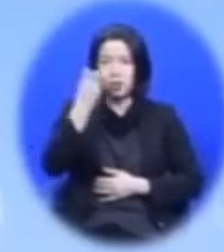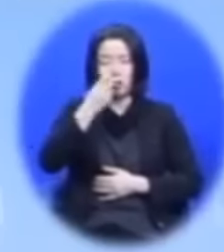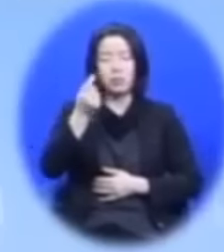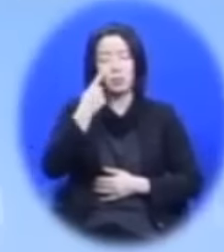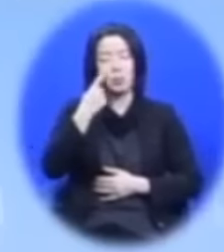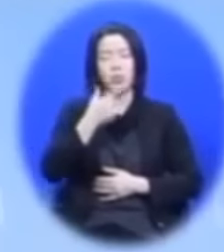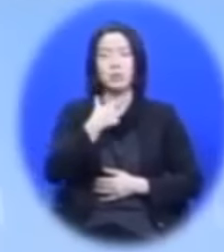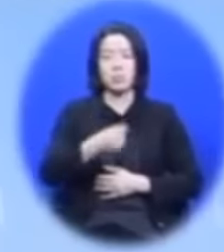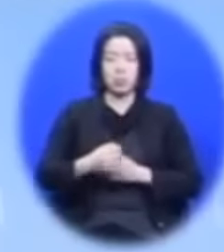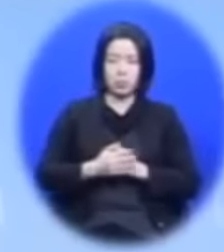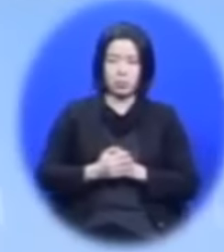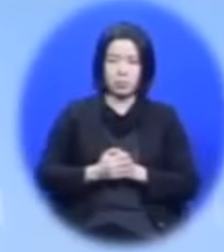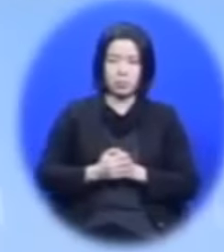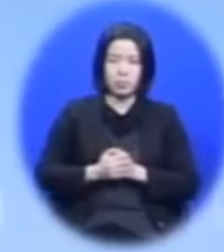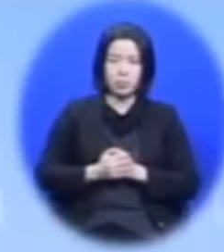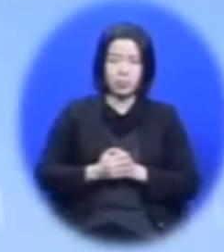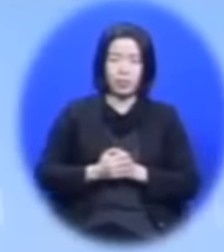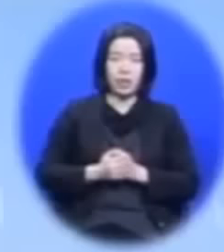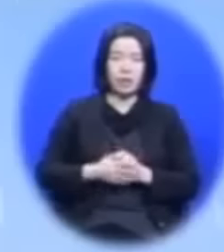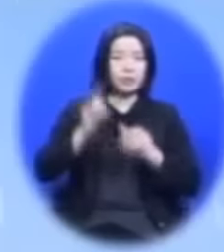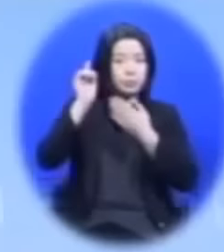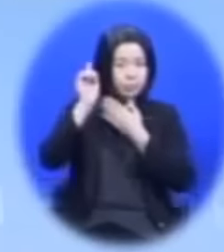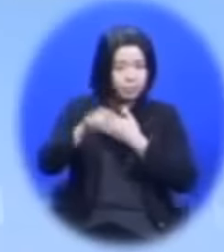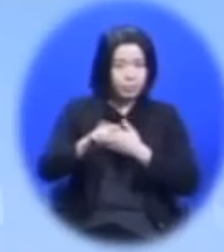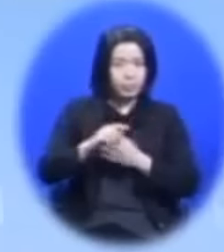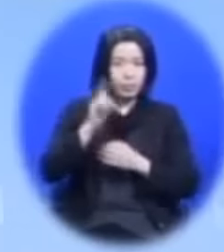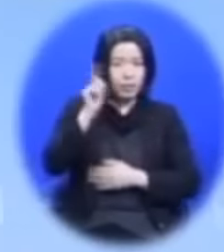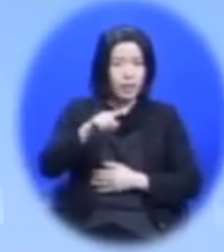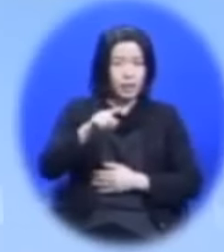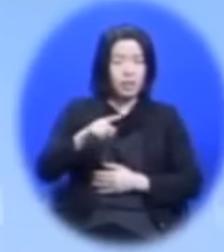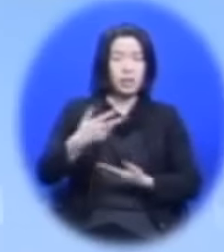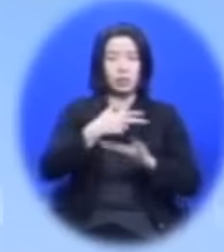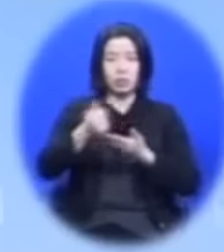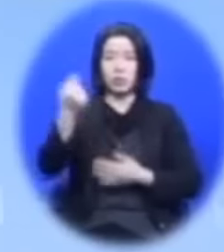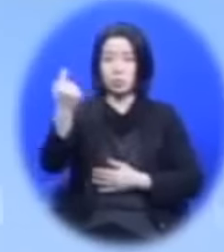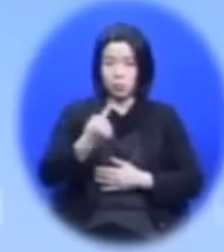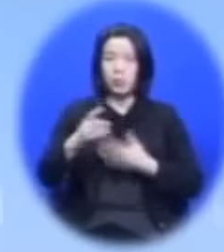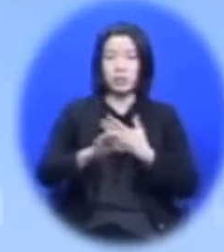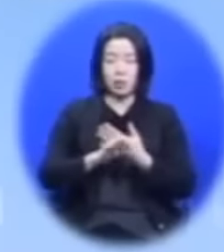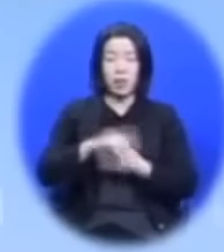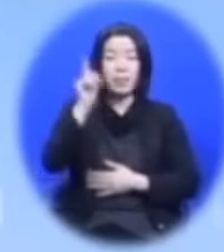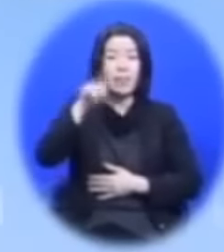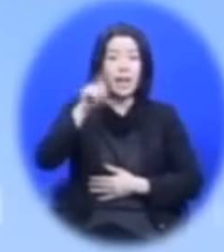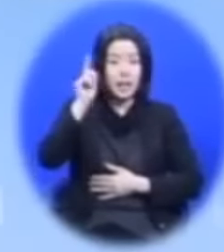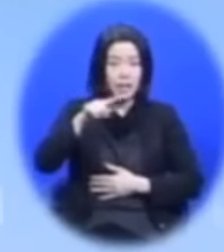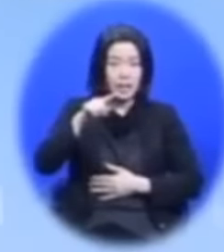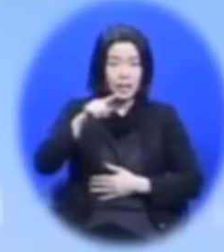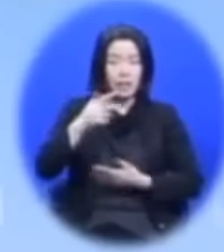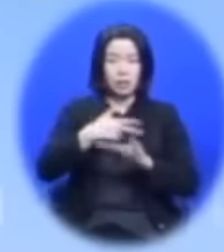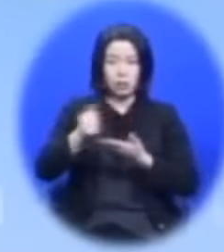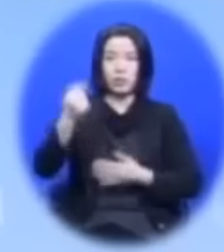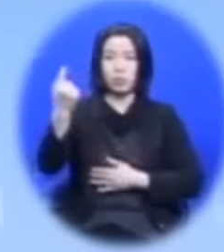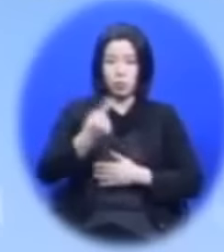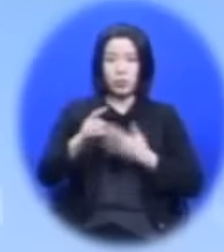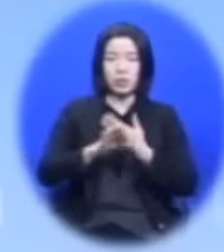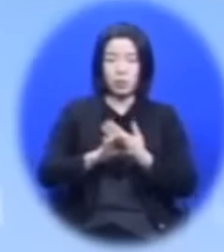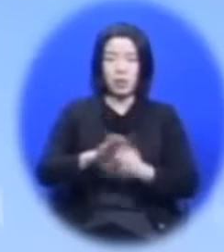싶어요. 내일 주님이 오신다면, 내일 그러면